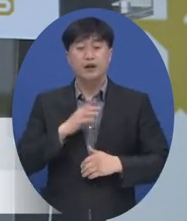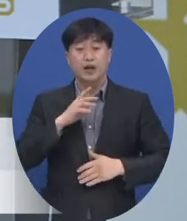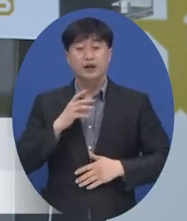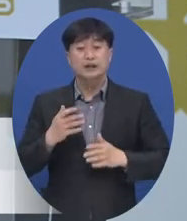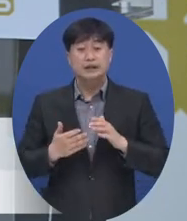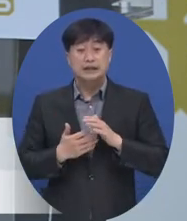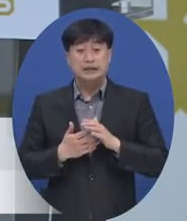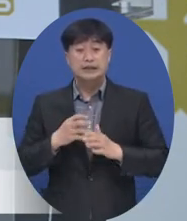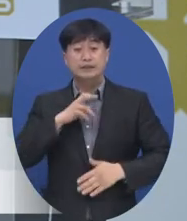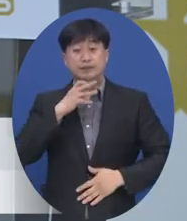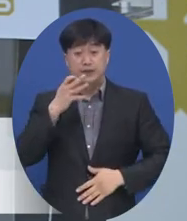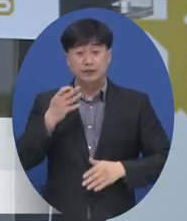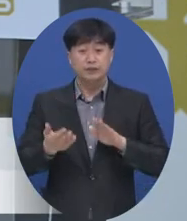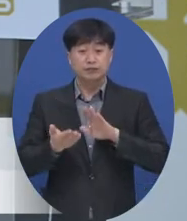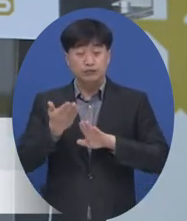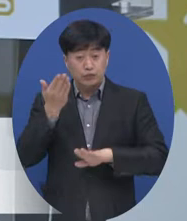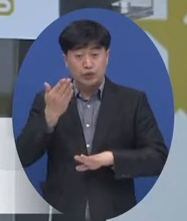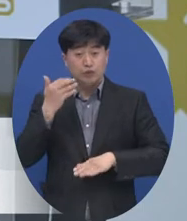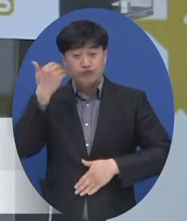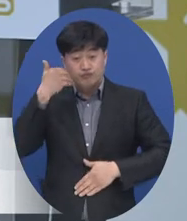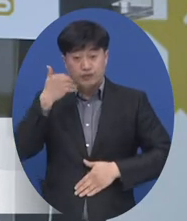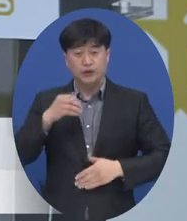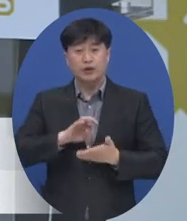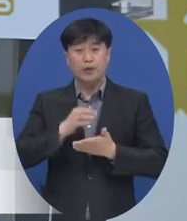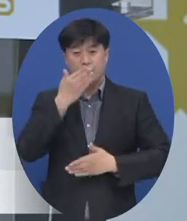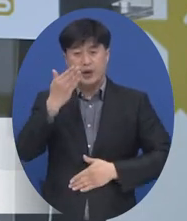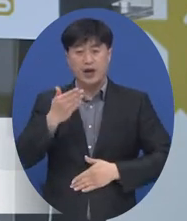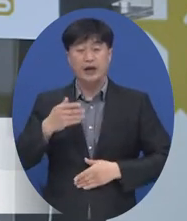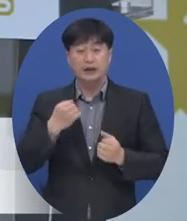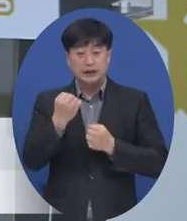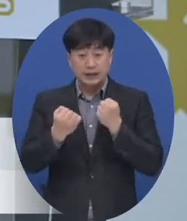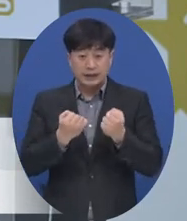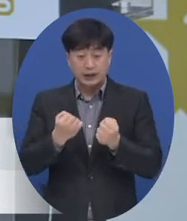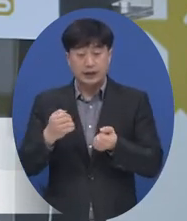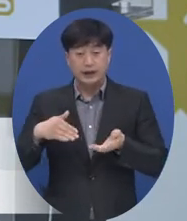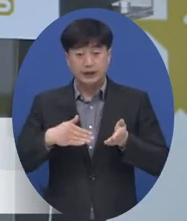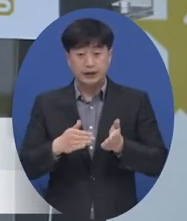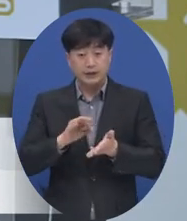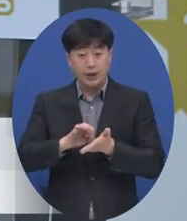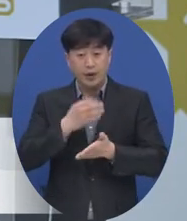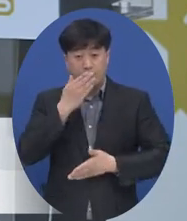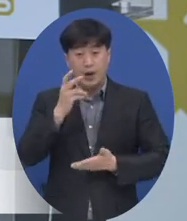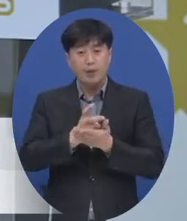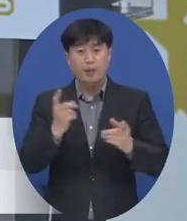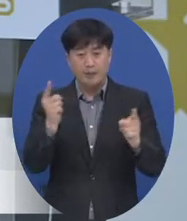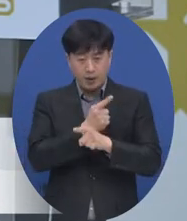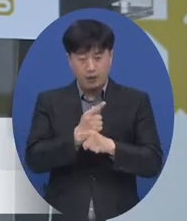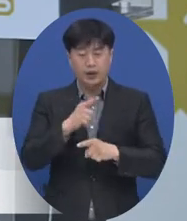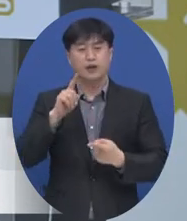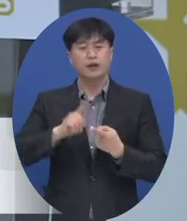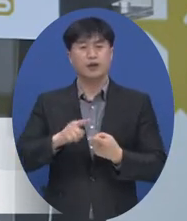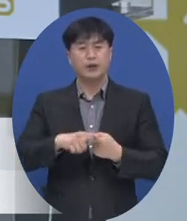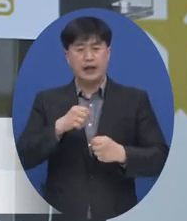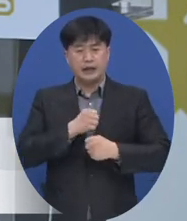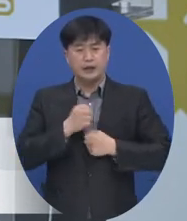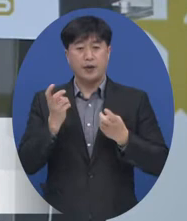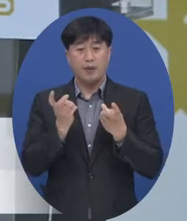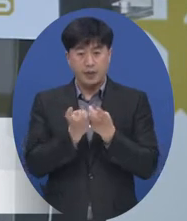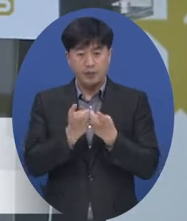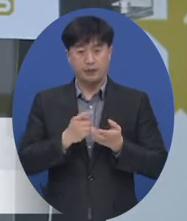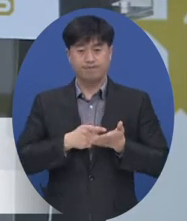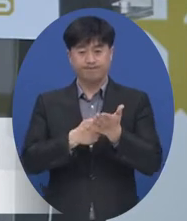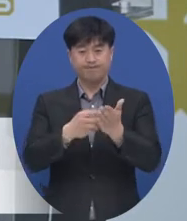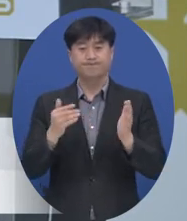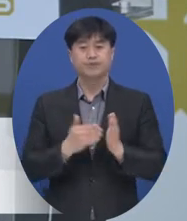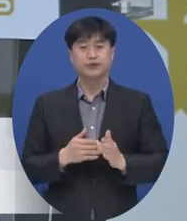13세 이상이면 누구나 이용이 가능하고 자전거 도로를 주행할 수 있게 제도가 바뀌면서 이에 많은 안전 대책을 내놨습니다